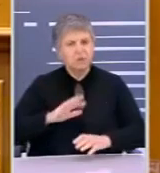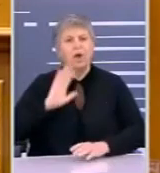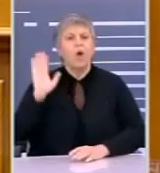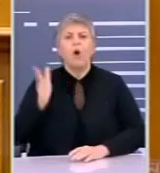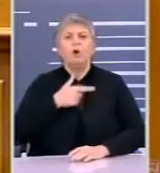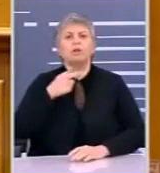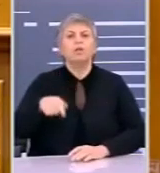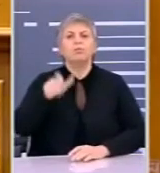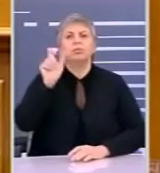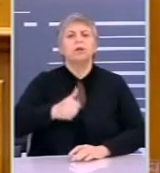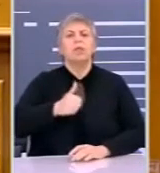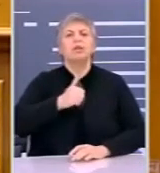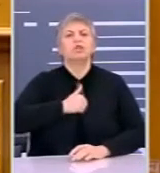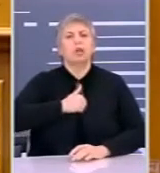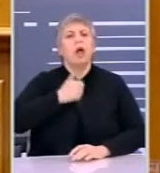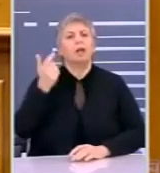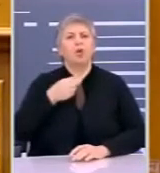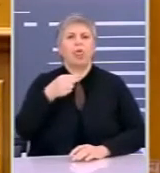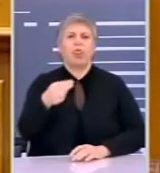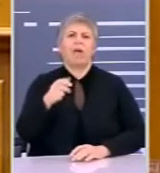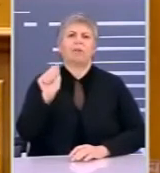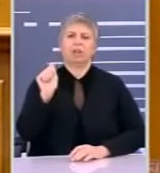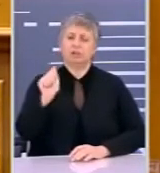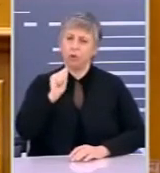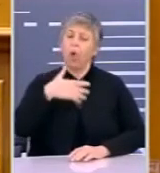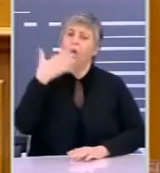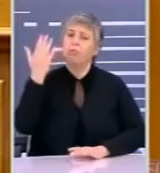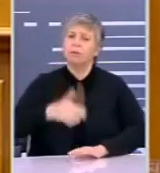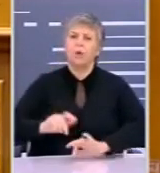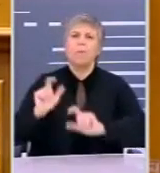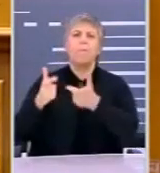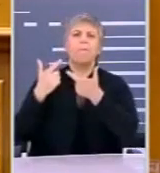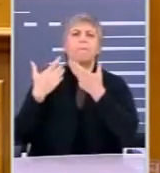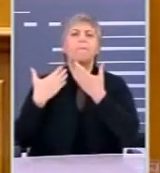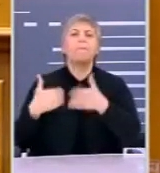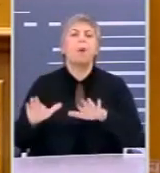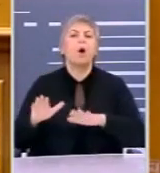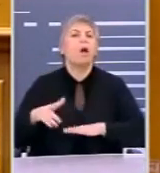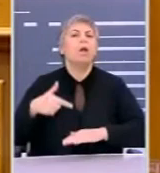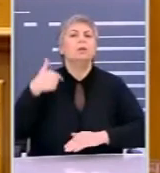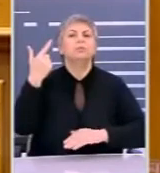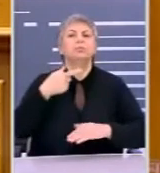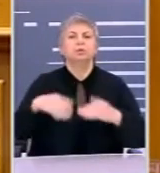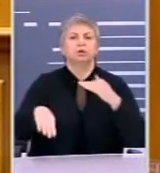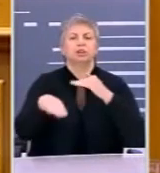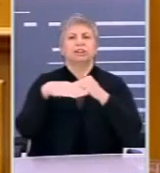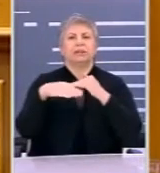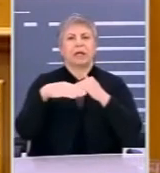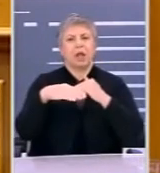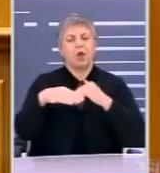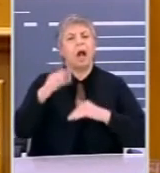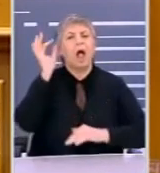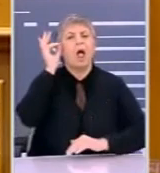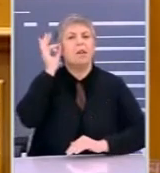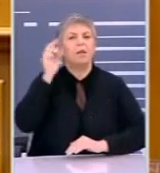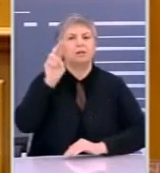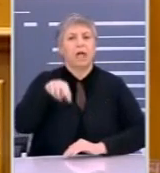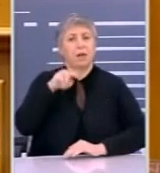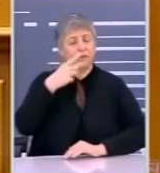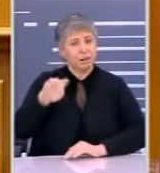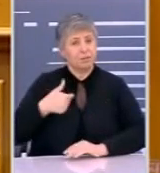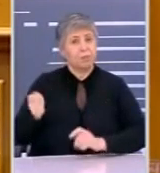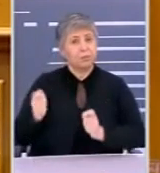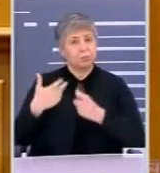Αναστασιάδης, με το γνωστό παρελθόν σύλληψης και κατάσχεσης επιταγών στα γαλλοελβετικά σύνορα, αλλά και